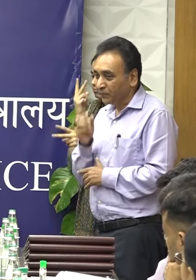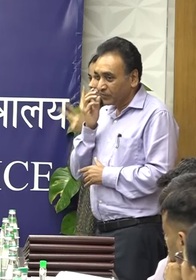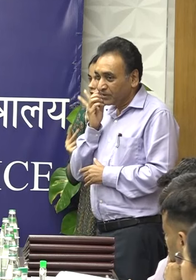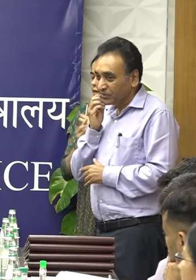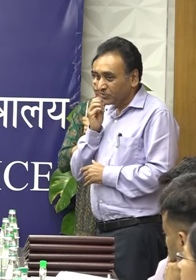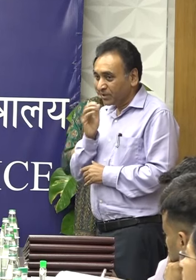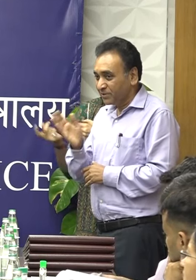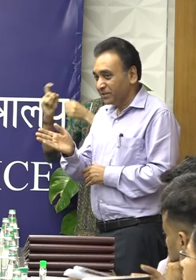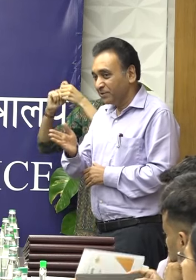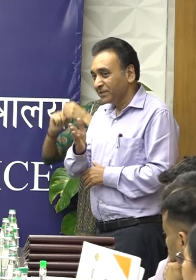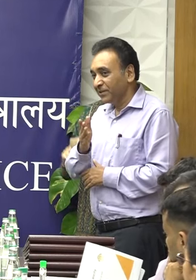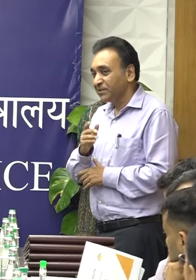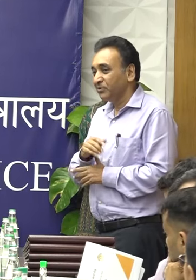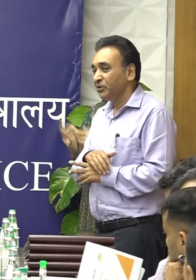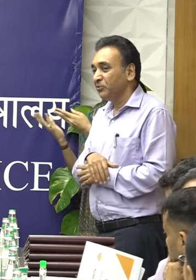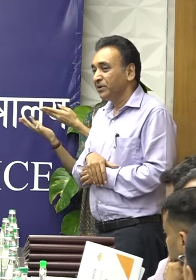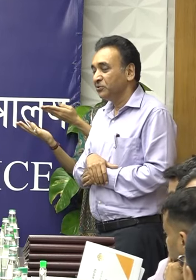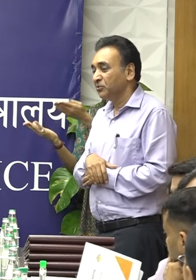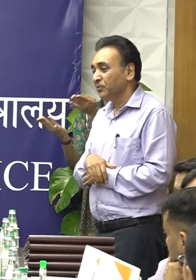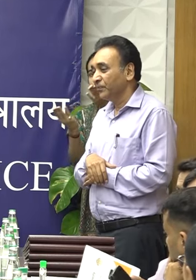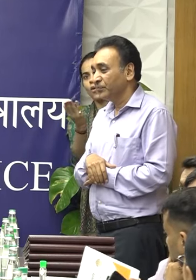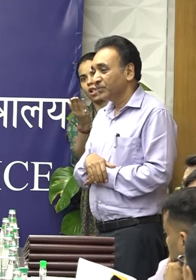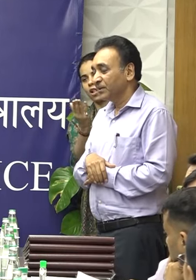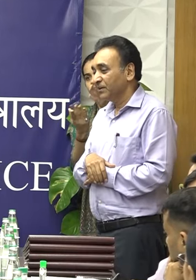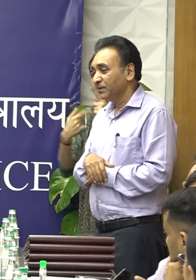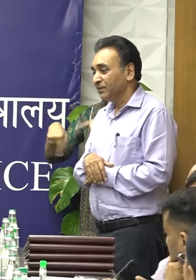हैं. सर, आप सीरीज़ में देखेंगे सभी वही लोग हैं जो